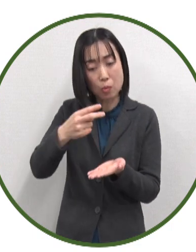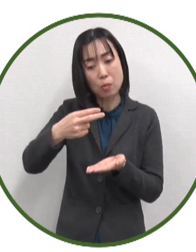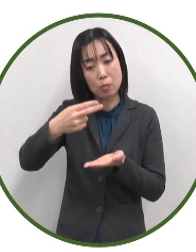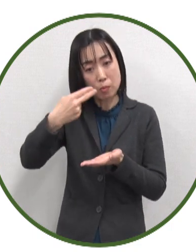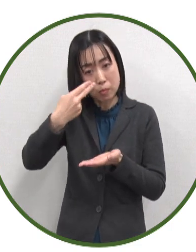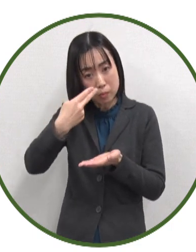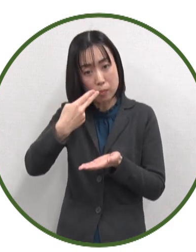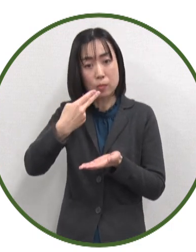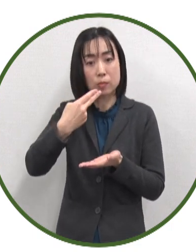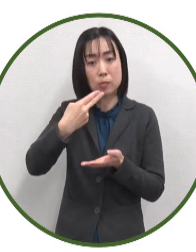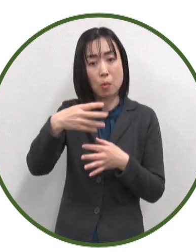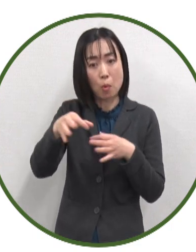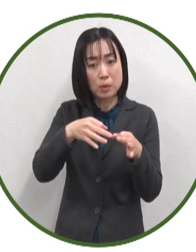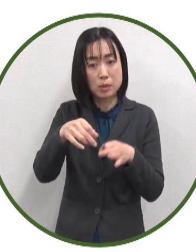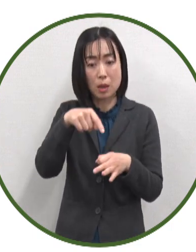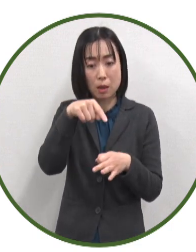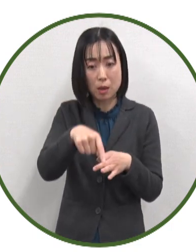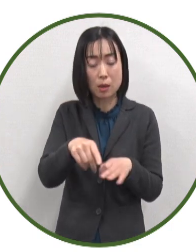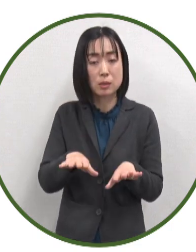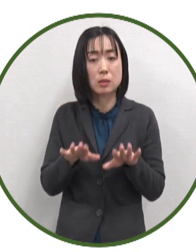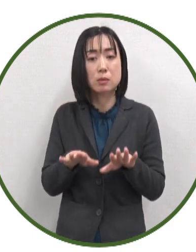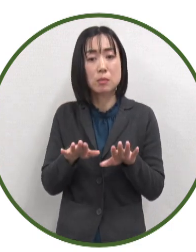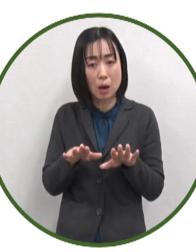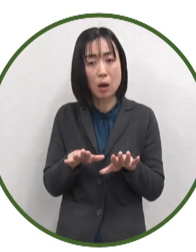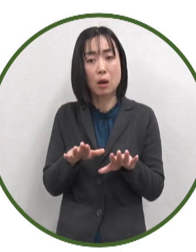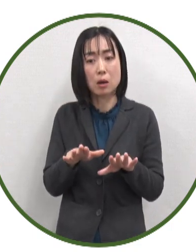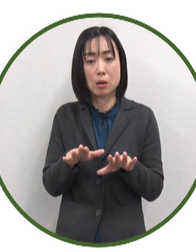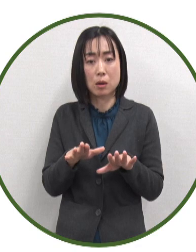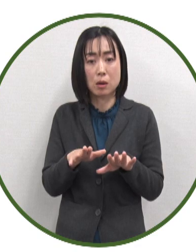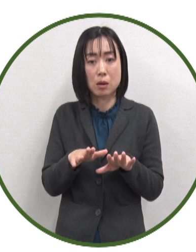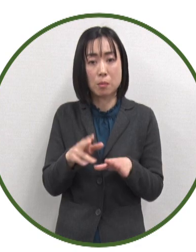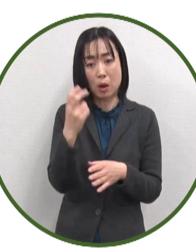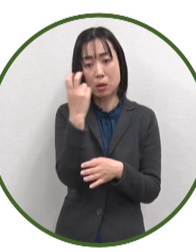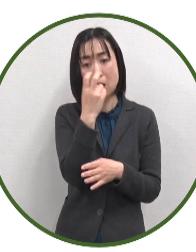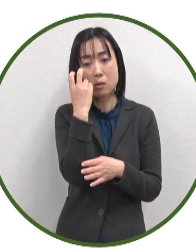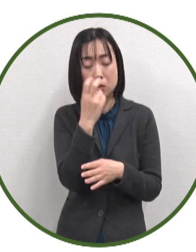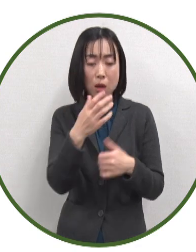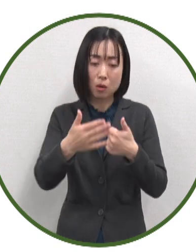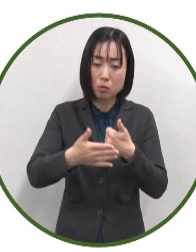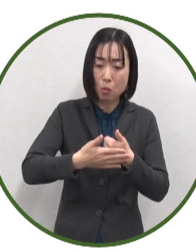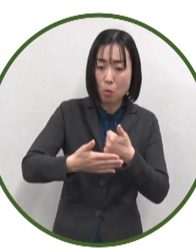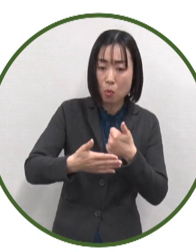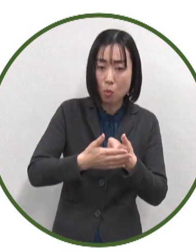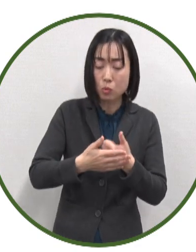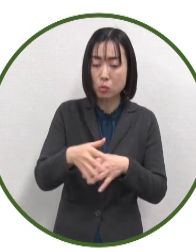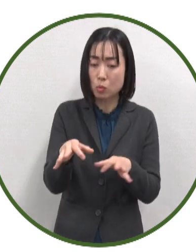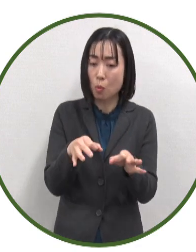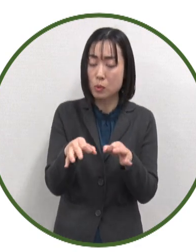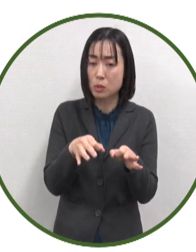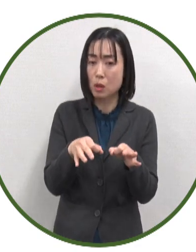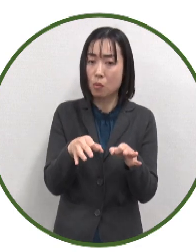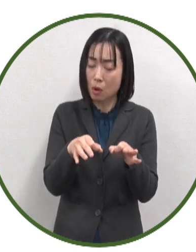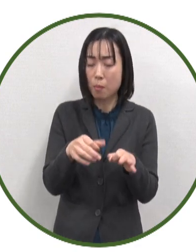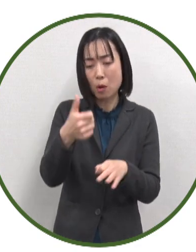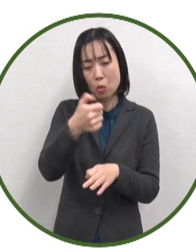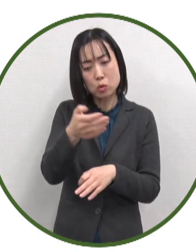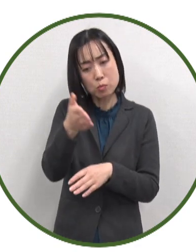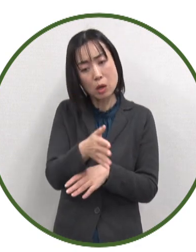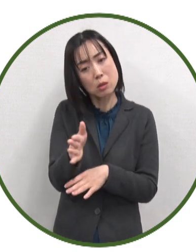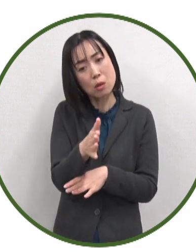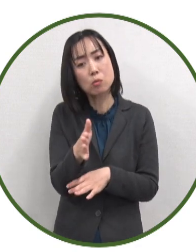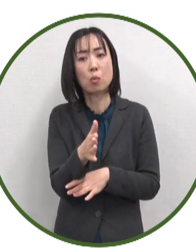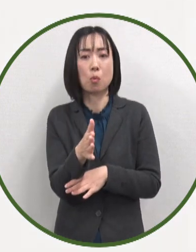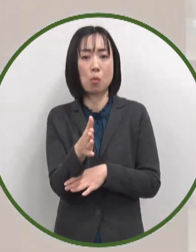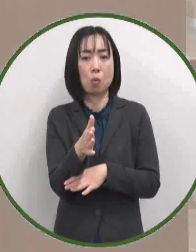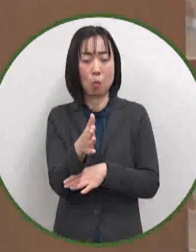を訪問をさせていただいておりますが、検査にご協力いただいているお店がですね、5割程度であ